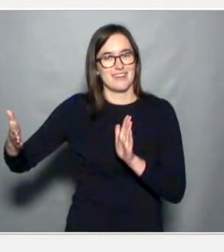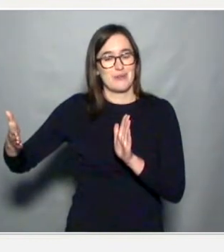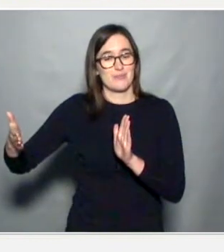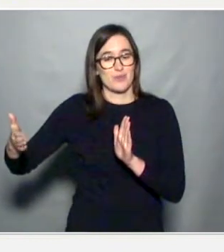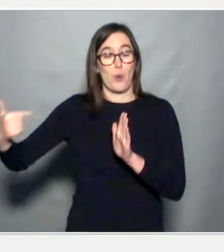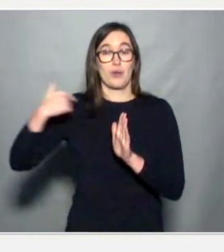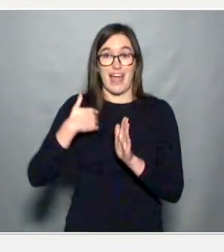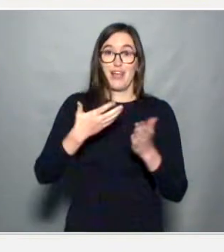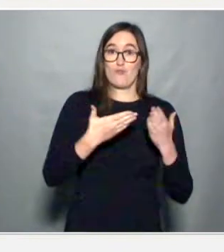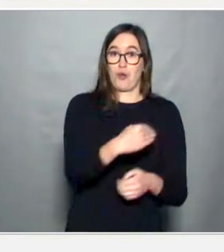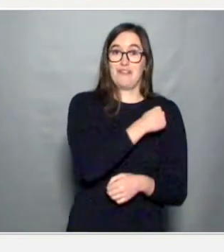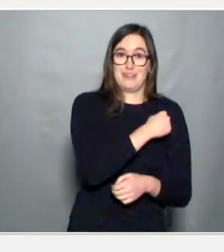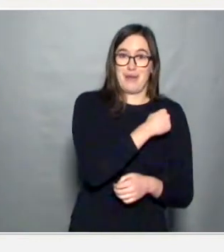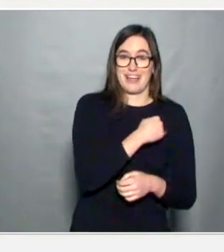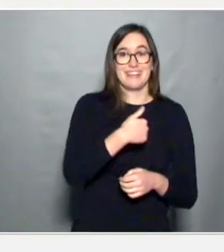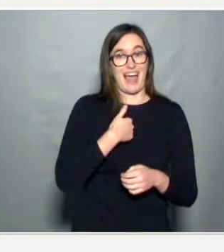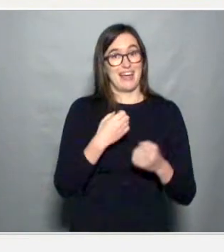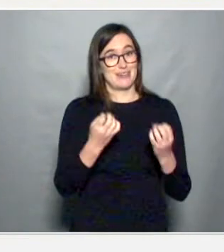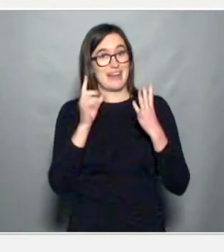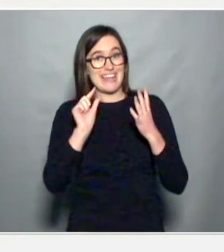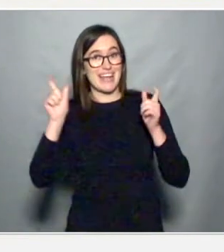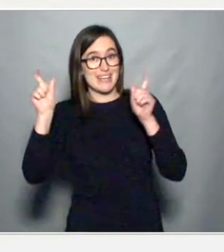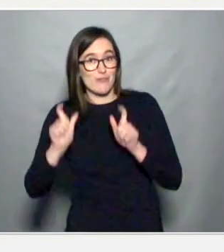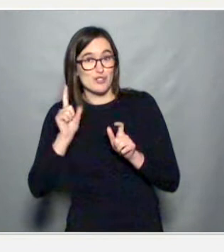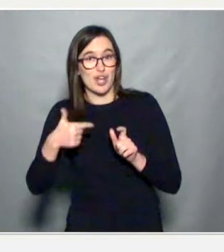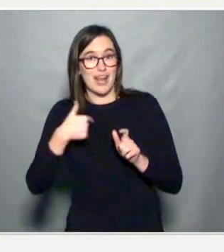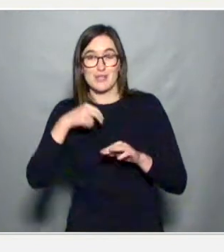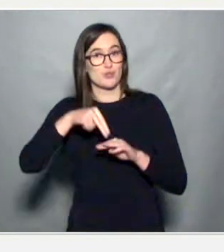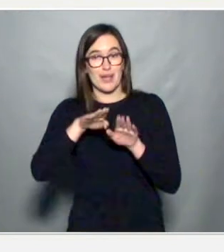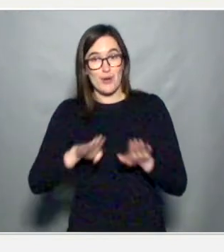Och jag får feedbacken att jag verkar nervös för att jag inte kan